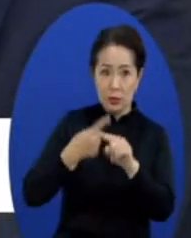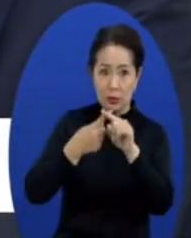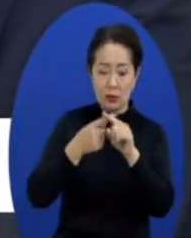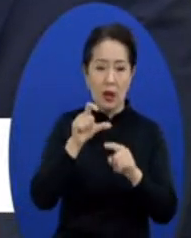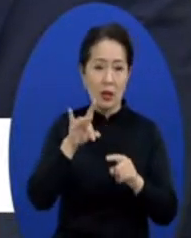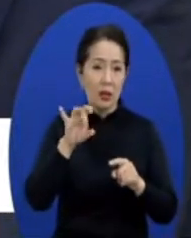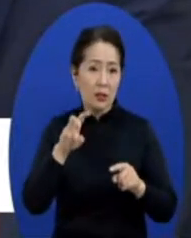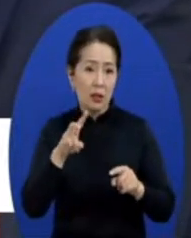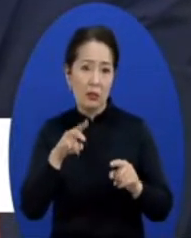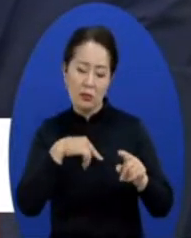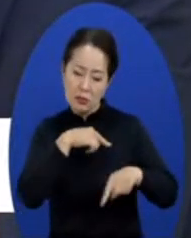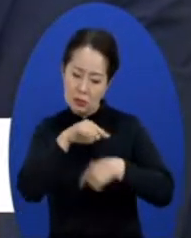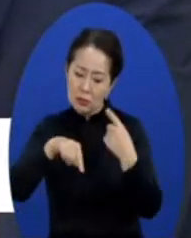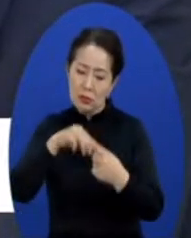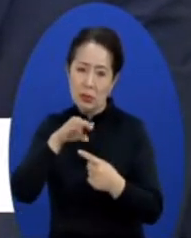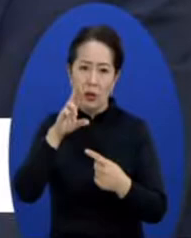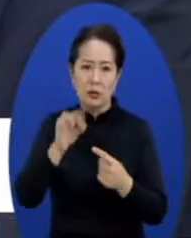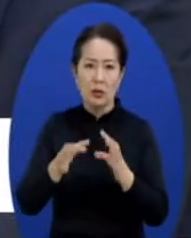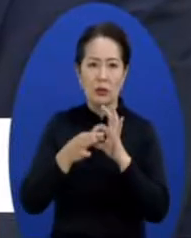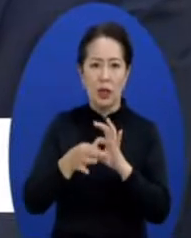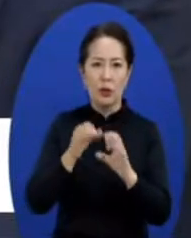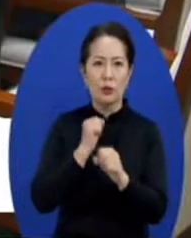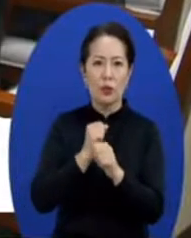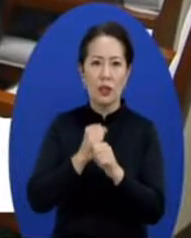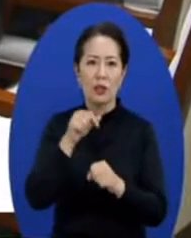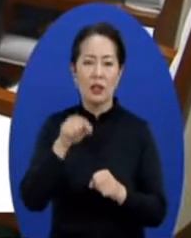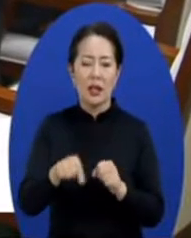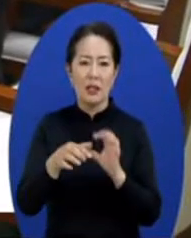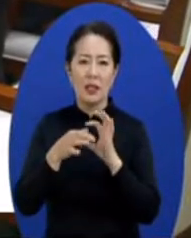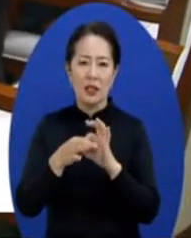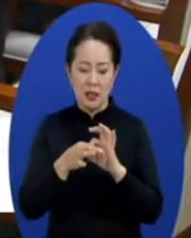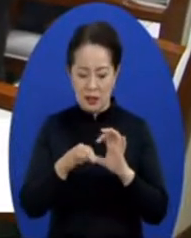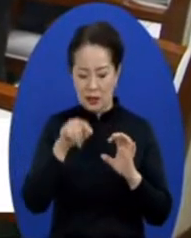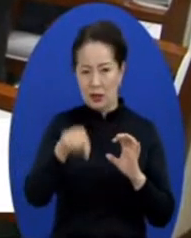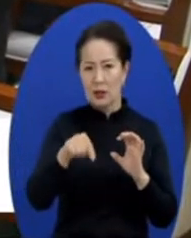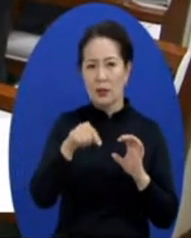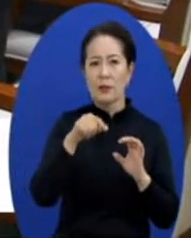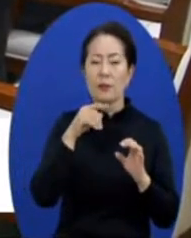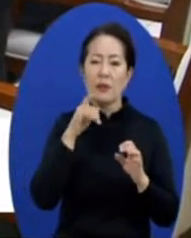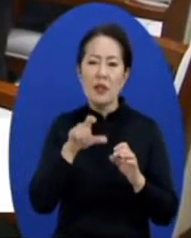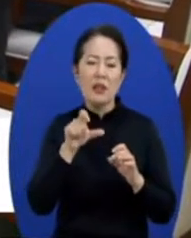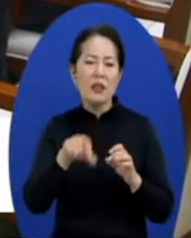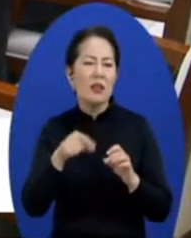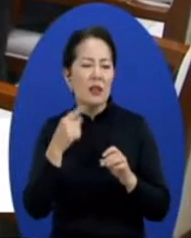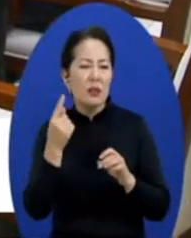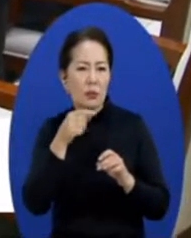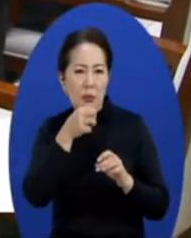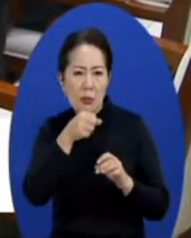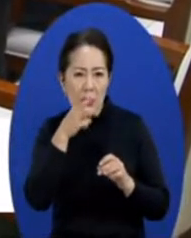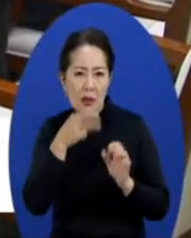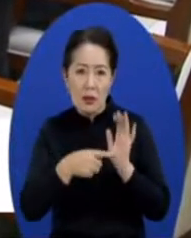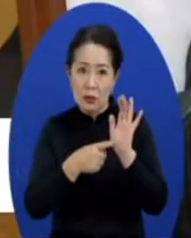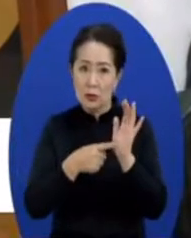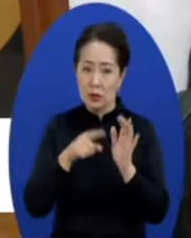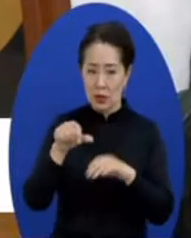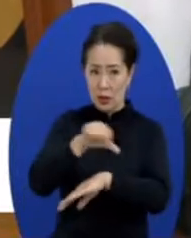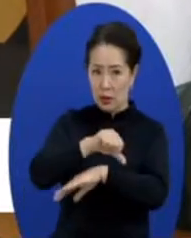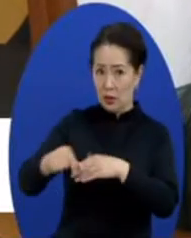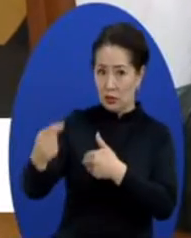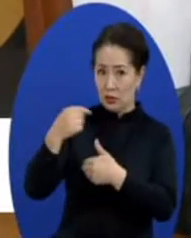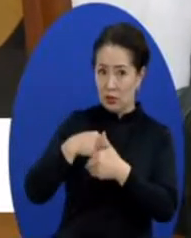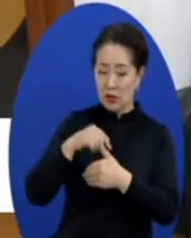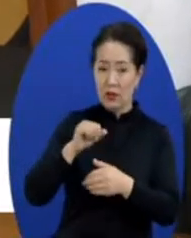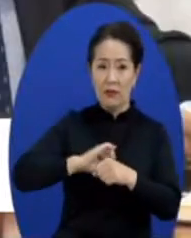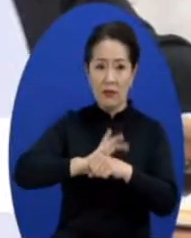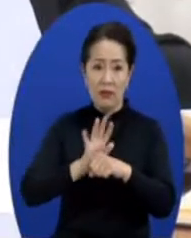эрсдлээ тооцоолж, олон нийтийг хамарсан спортын арга хэмжээг зохион байгуулах зэрэг асуудал хөндөгдсөнийг их сурвалж мэдээлж байна. Хилийн чандаас эх орондоо